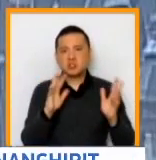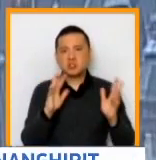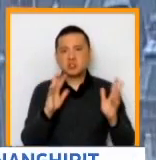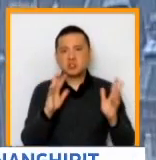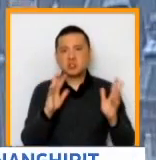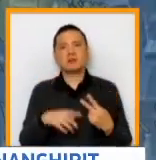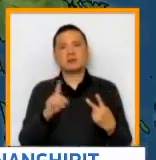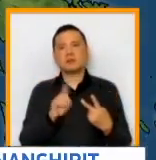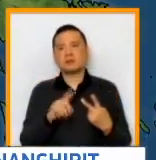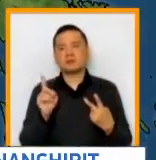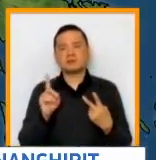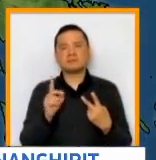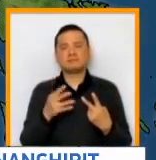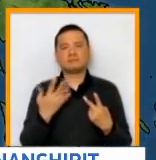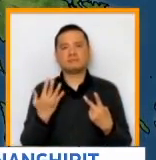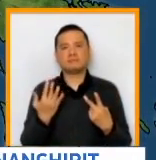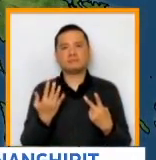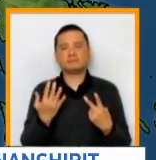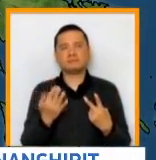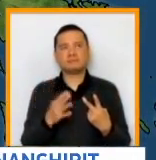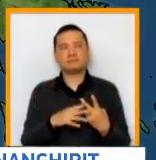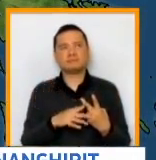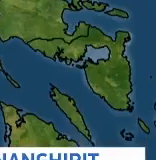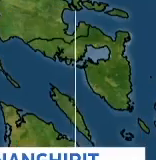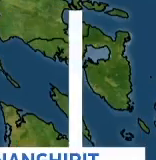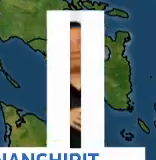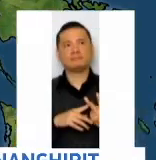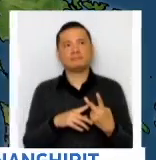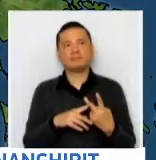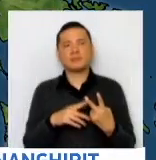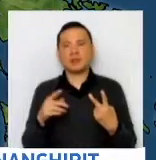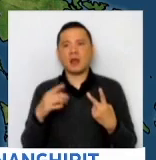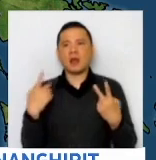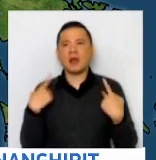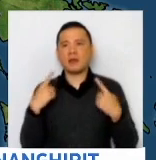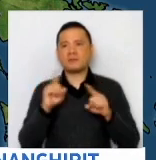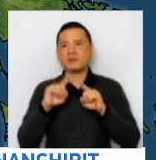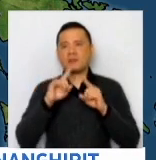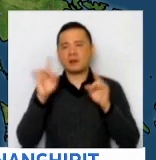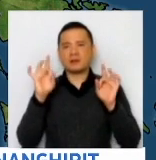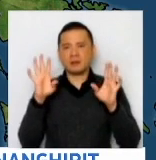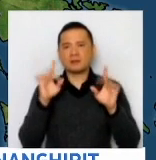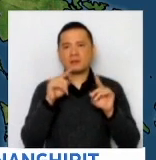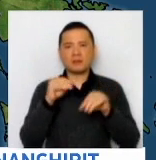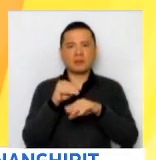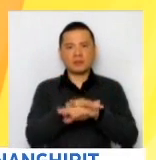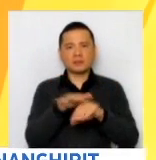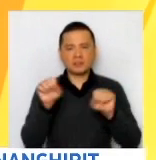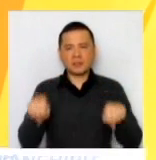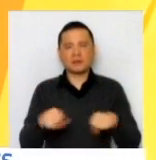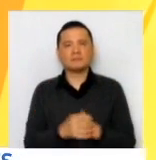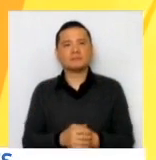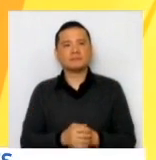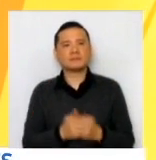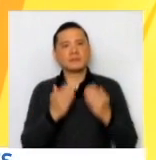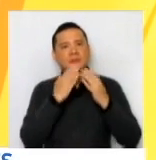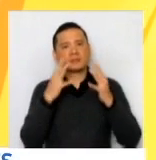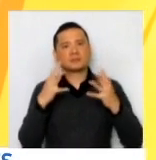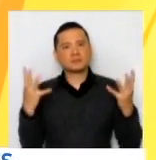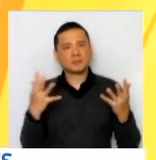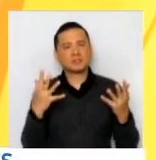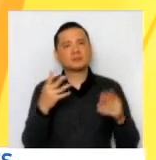nitong mga itong mga meteorological hazard na ito. Okay, maraming salamat. Ingat. Pag-asa Senior Weather Specialist